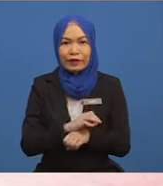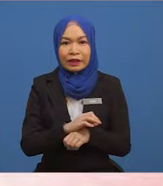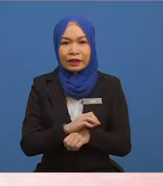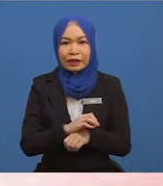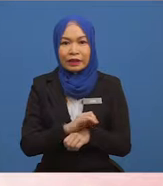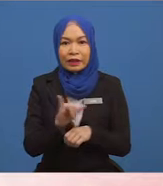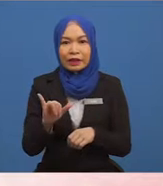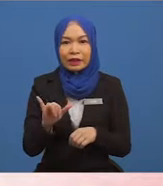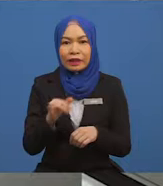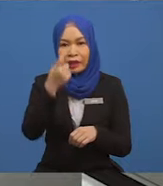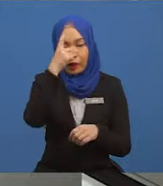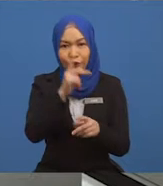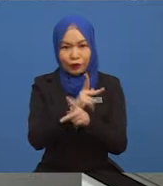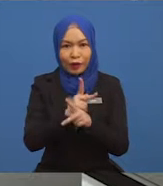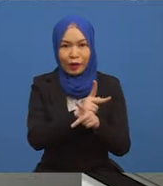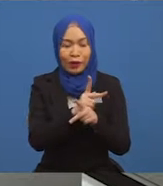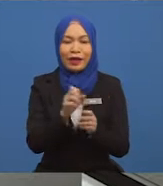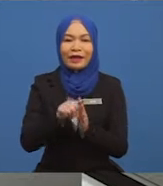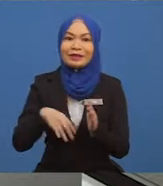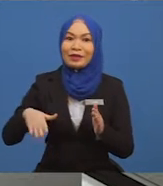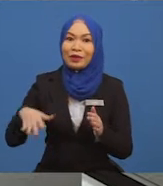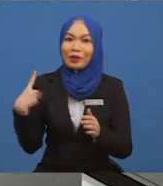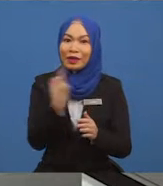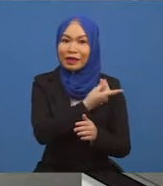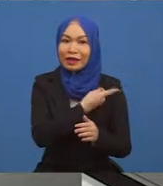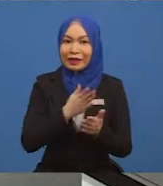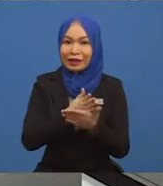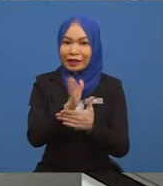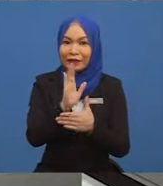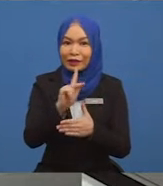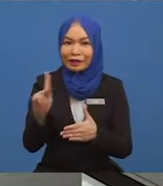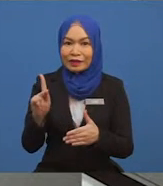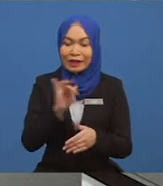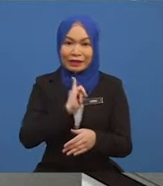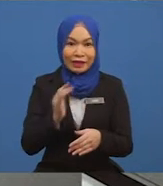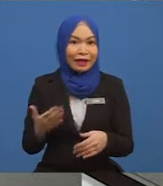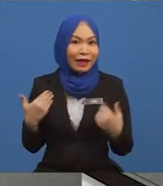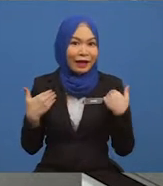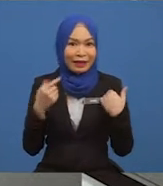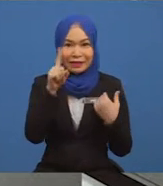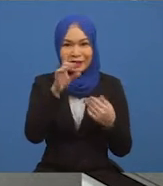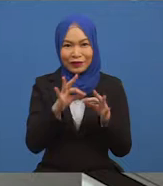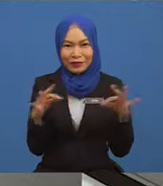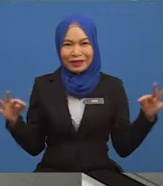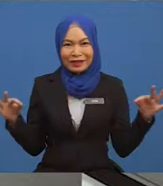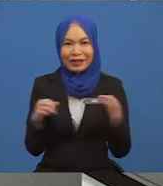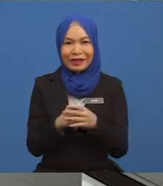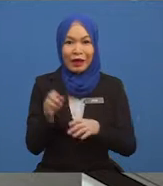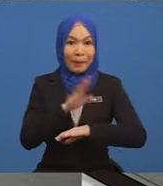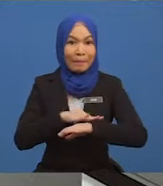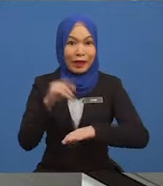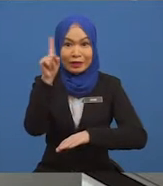sebagai kawalan. Baiklah, cikgu percaya murid-murid telah pun belajar